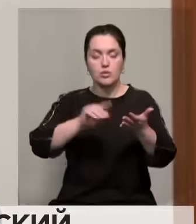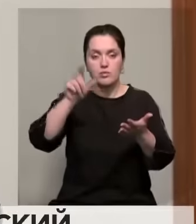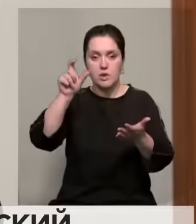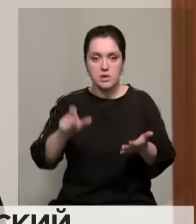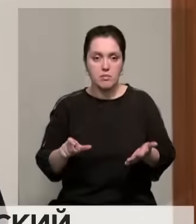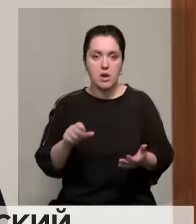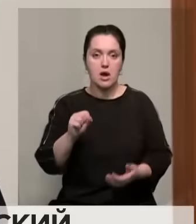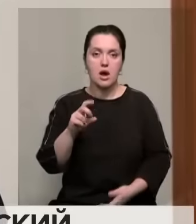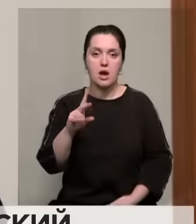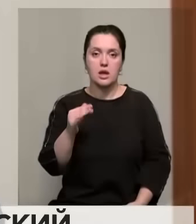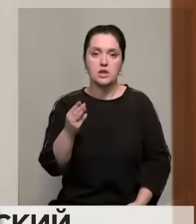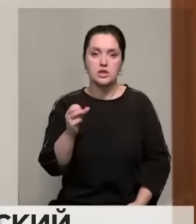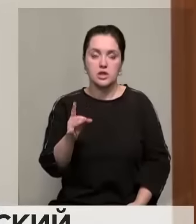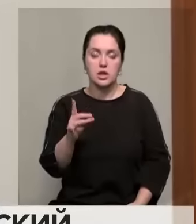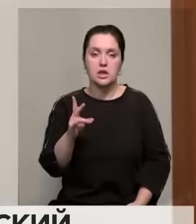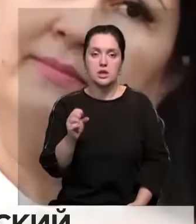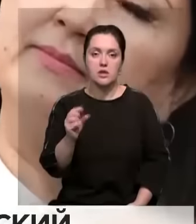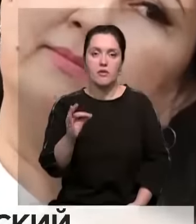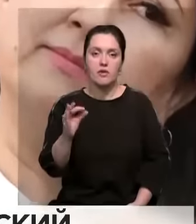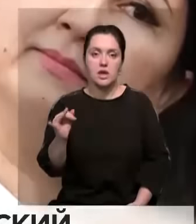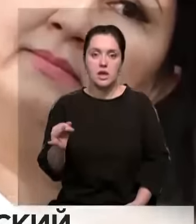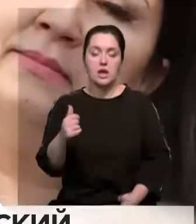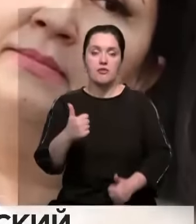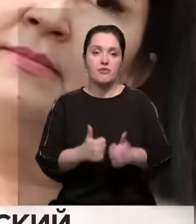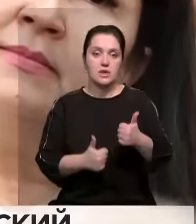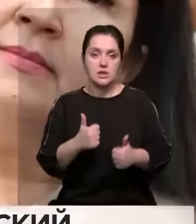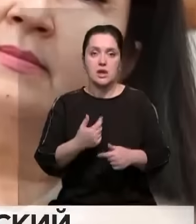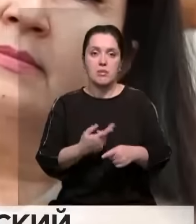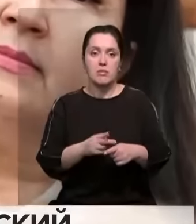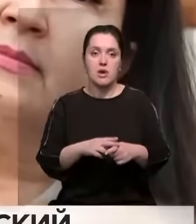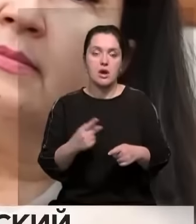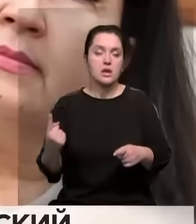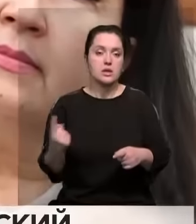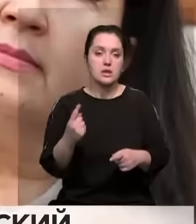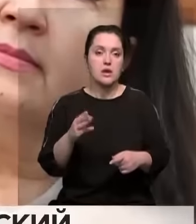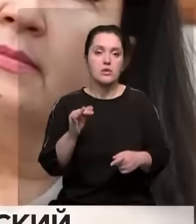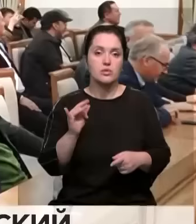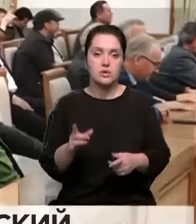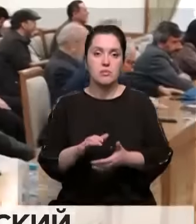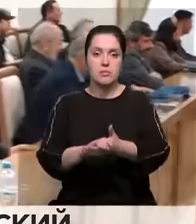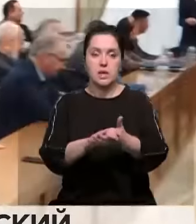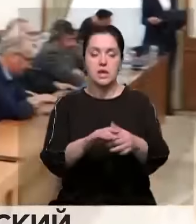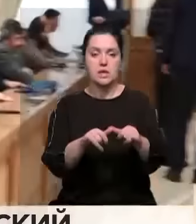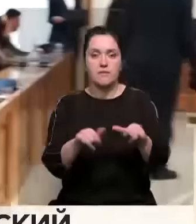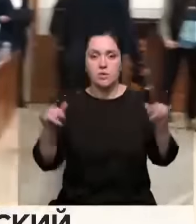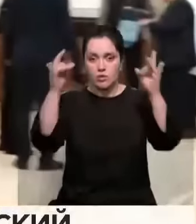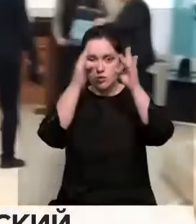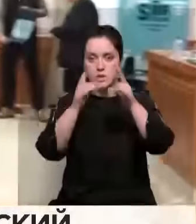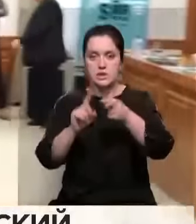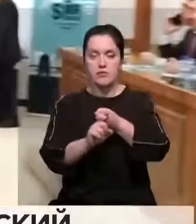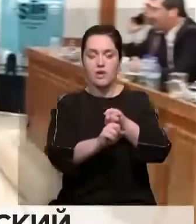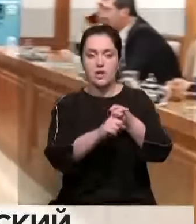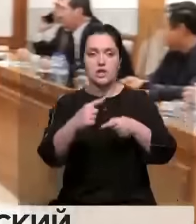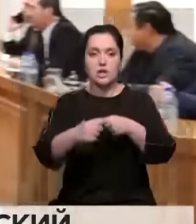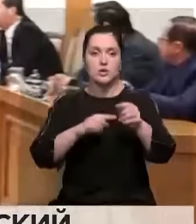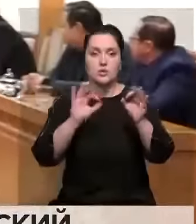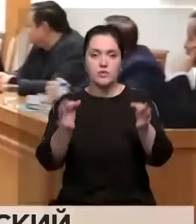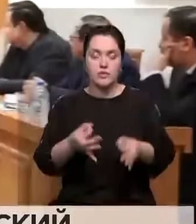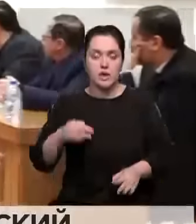выдающегося узбекского поэта и мыслителя Алишера Наваи. Фестиваль направлен на укрепление единства тюркского мира и развитие культурных связей